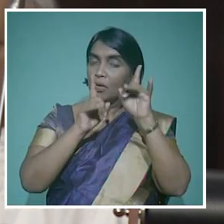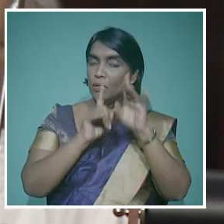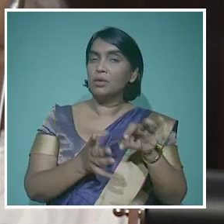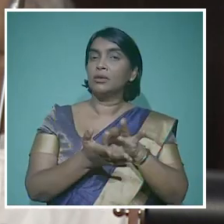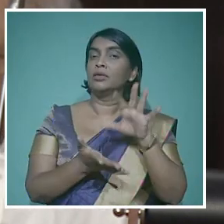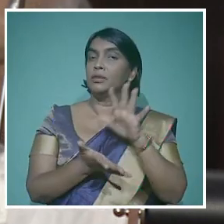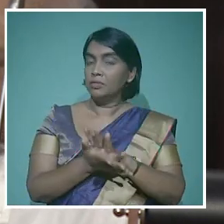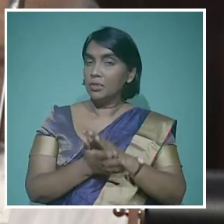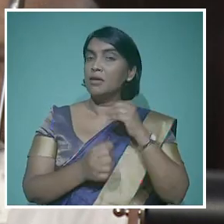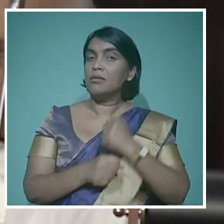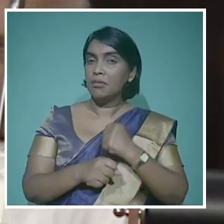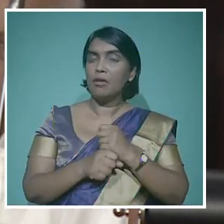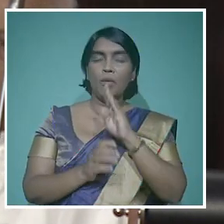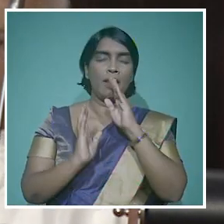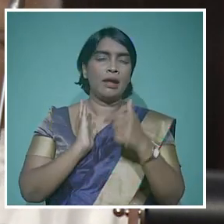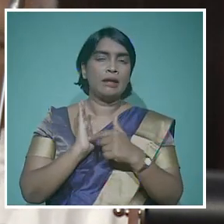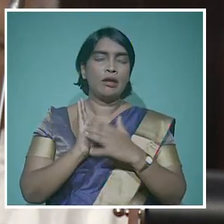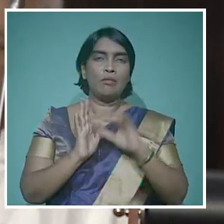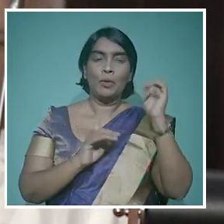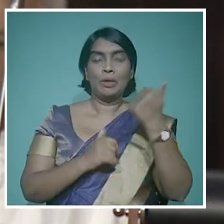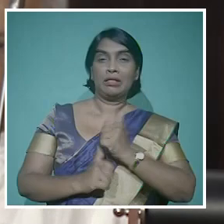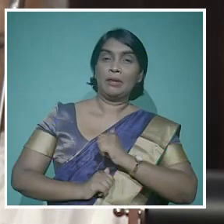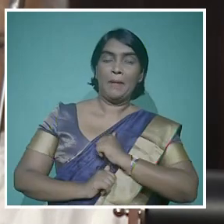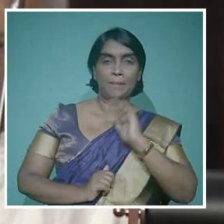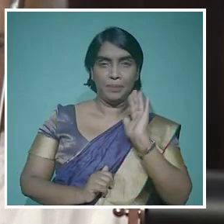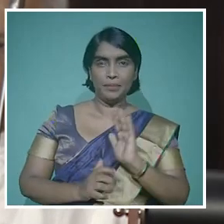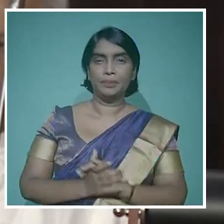තීරණගත් ආණ්ඩු තාවකාලිකව ජනප්‍රිය වුණා.